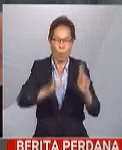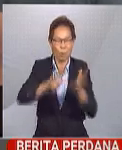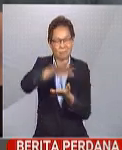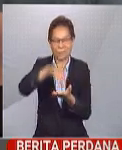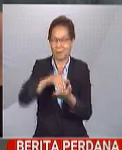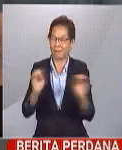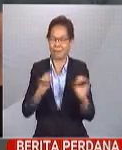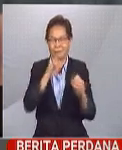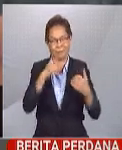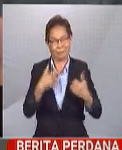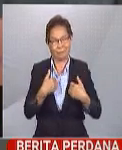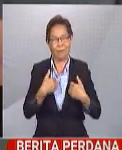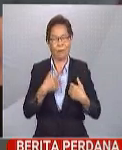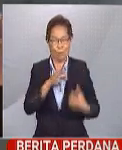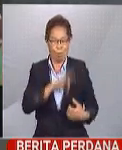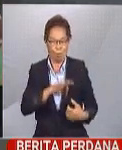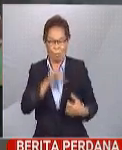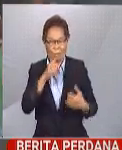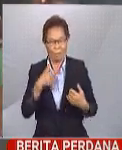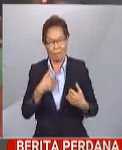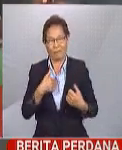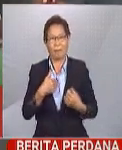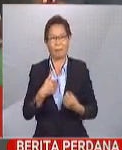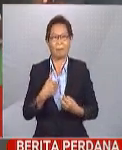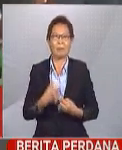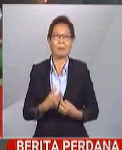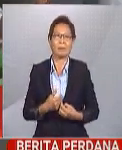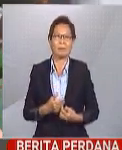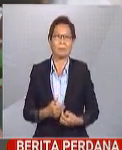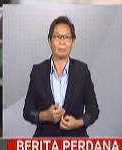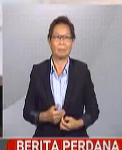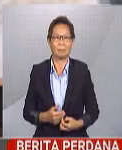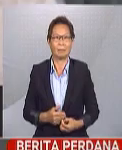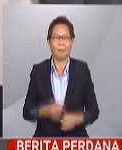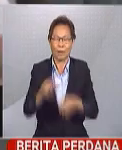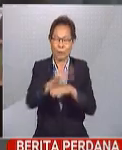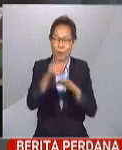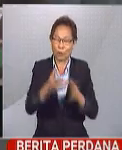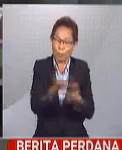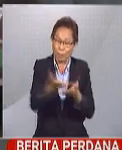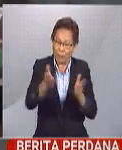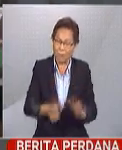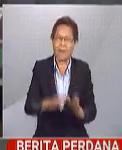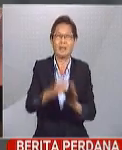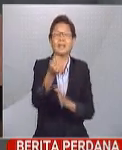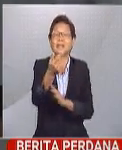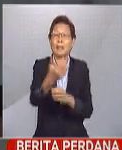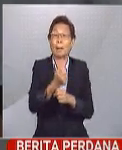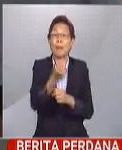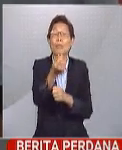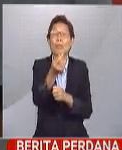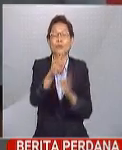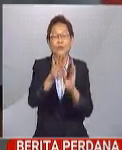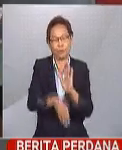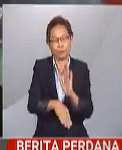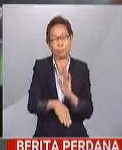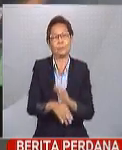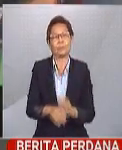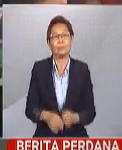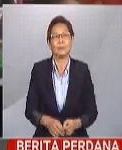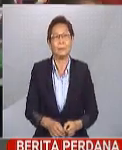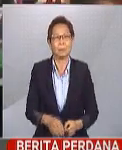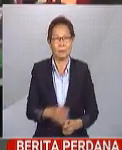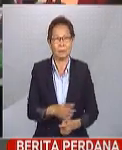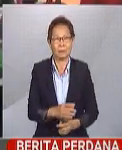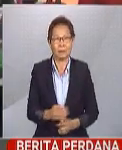tengah contohnya. Jadi pengguna-pengguna boleh mendapat harga yang lebih baik, lebih murah